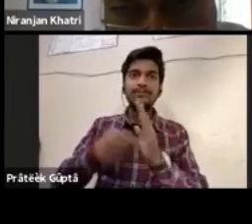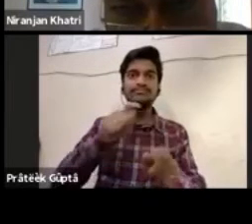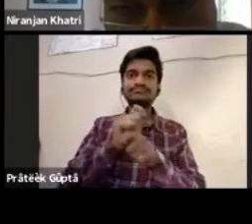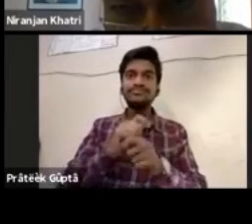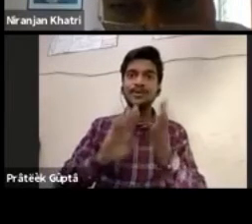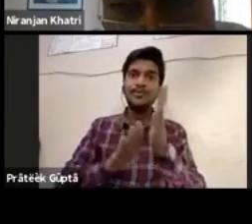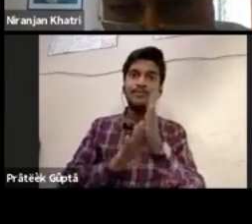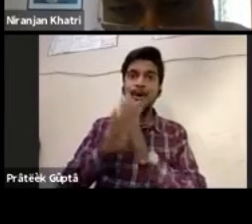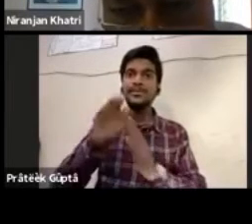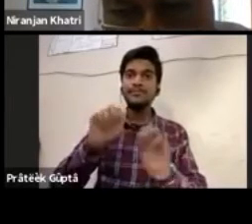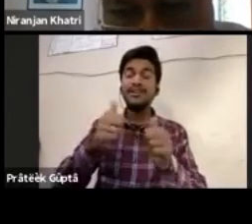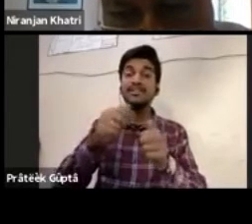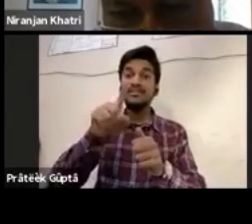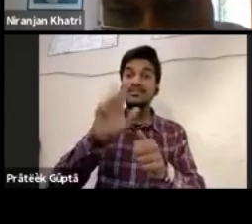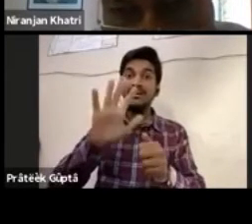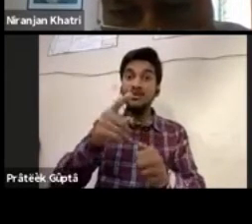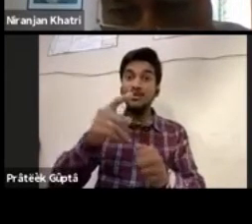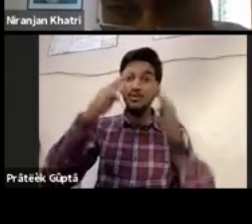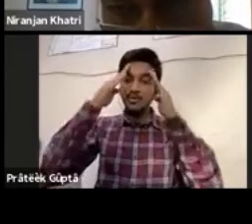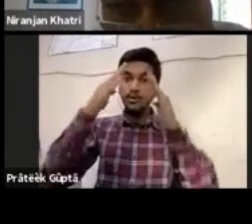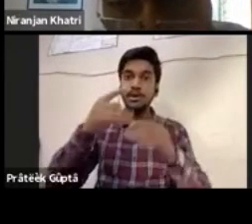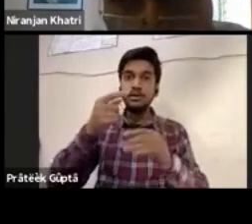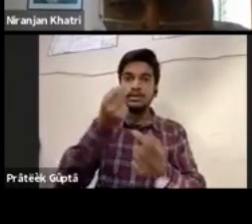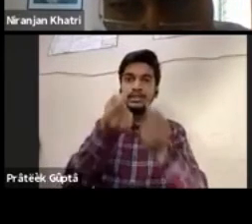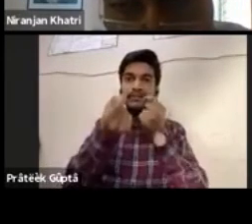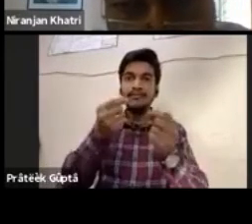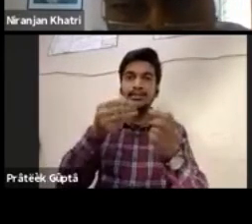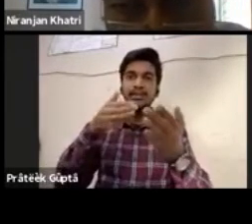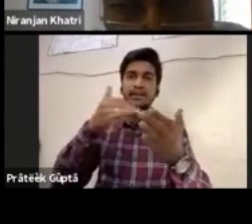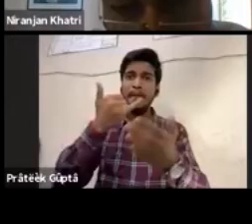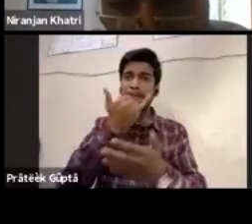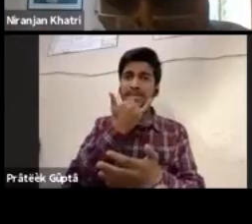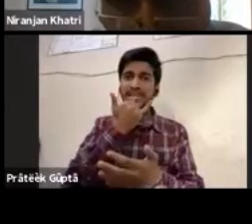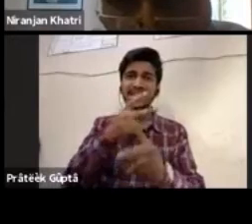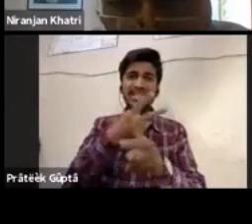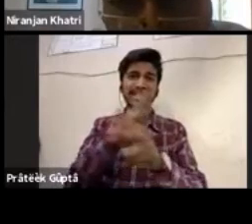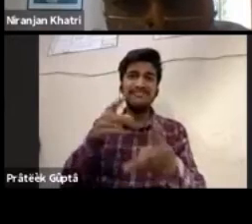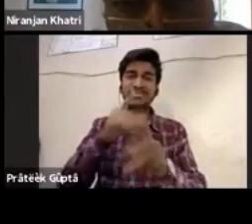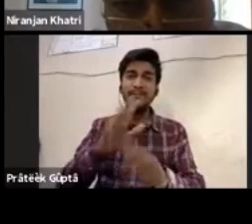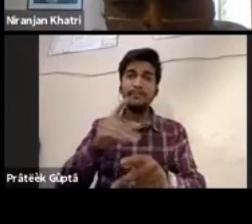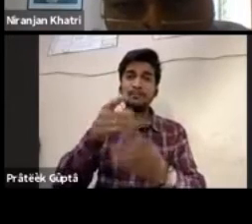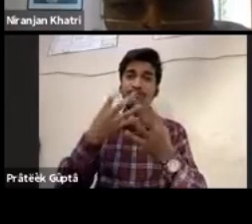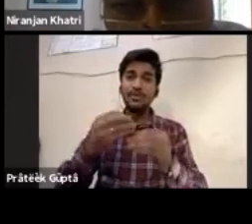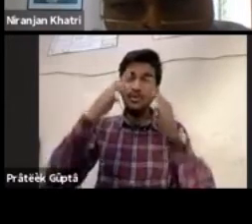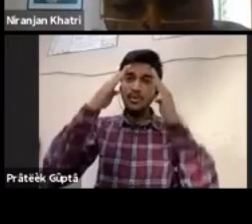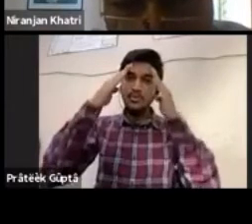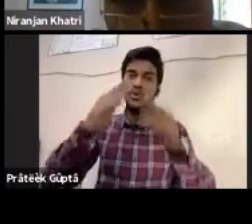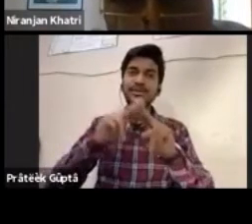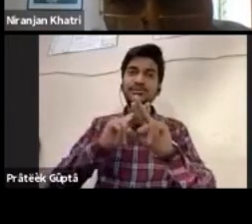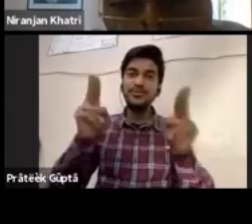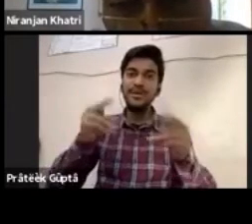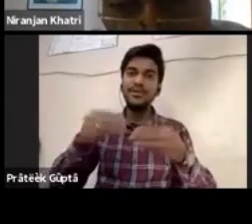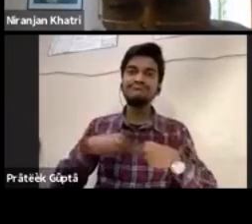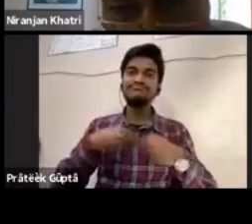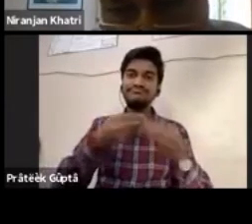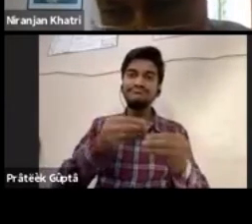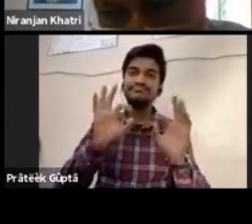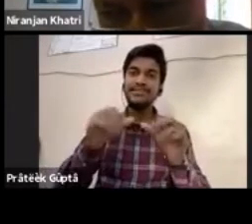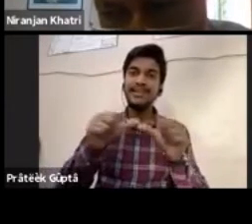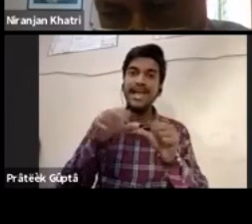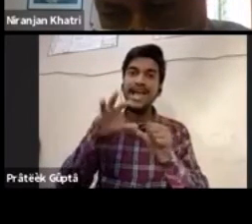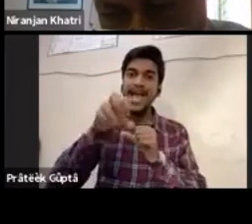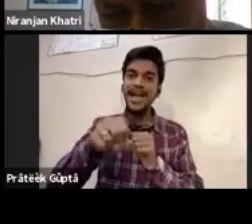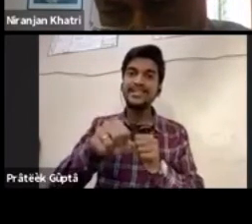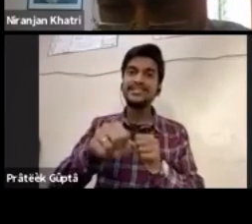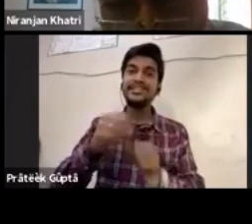एक छोटा सा जब आप मार्किंग लगा देते हैं कुछ भी नहीं होता है. Suddenly you are able to accessibility to a lot of people.